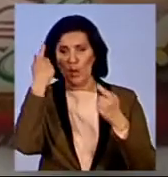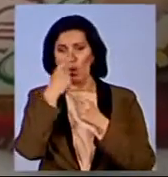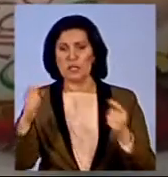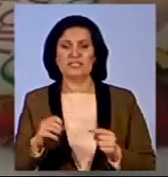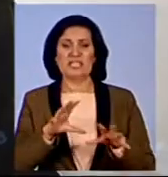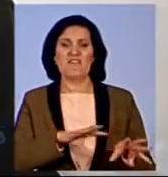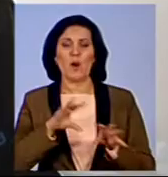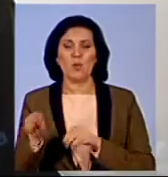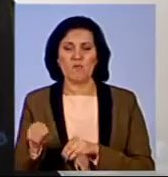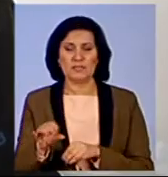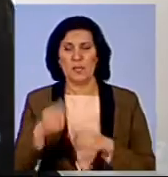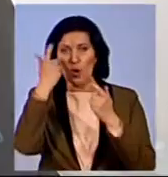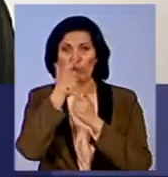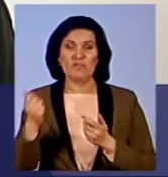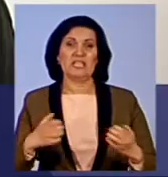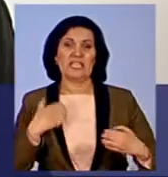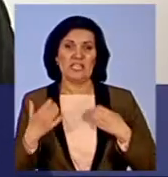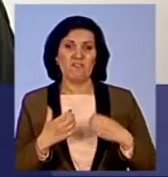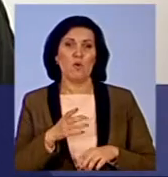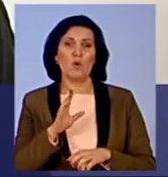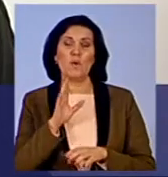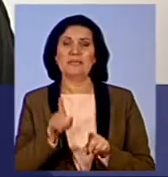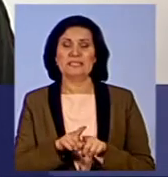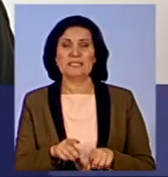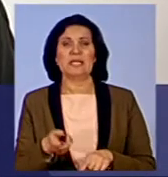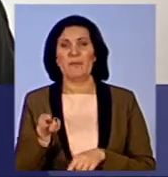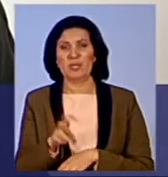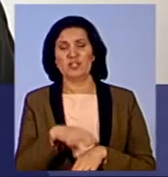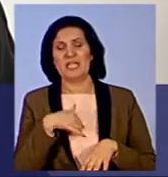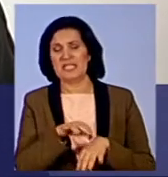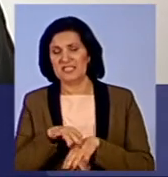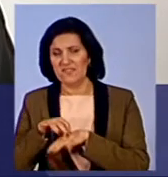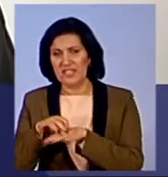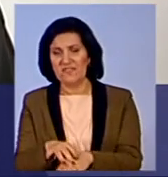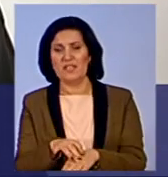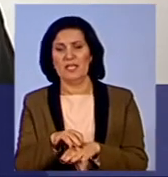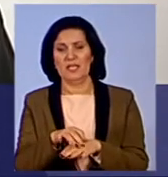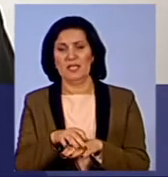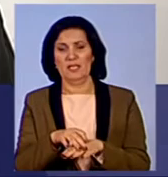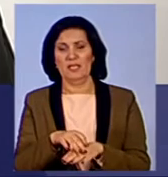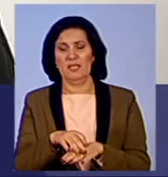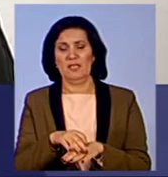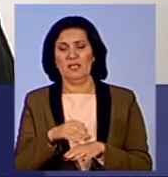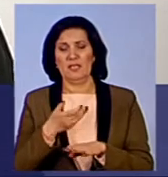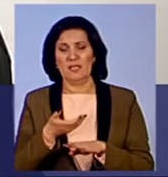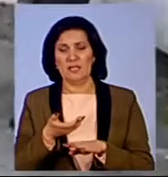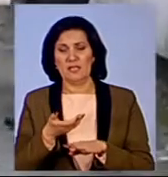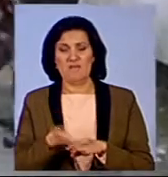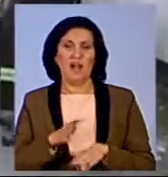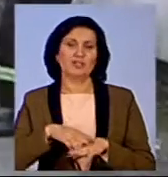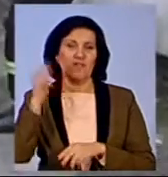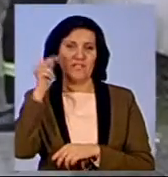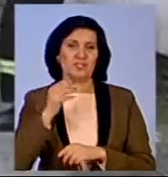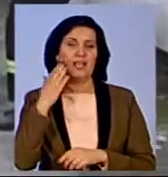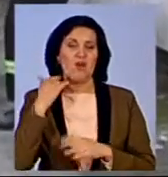оголосили евакуацію. Об'явили тривогу. Медсестра прийшла, нас вивели цього. Важко в навчанні, легко в бою.